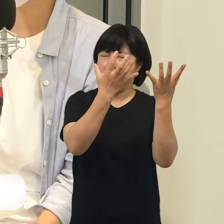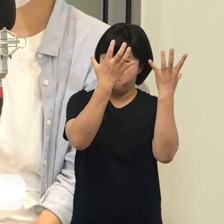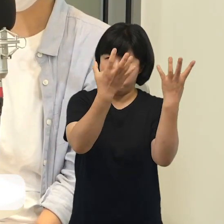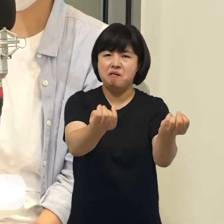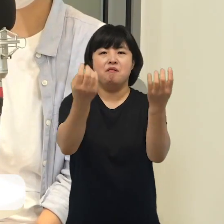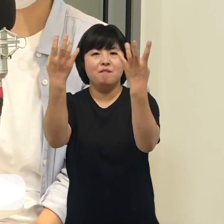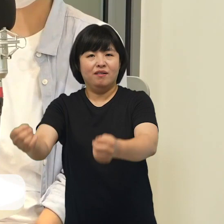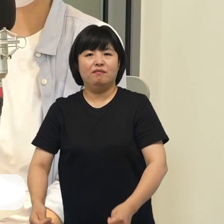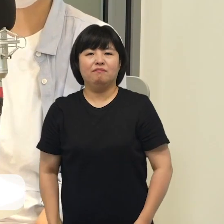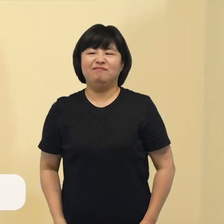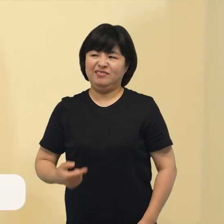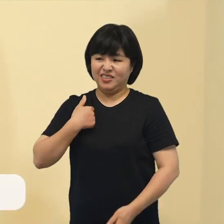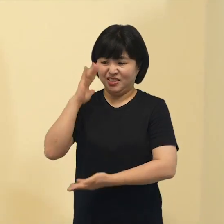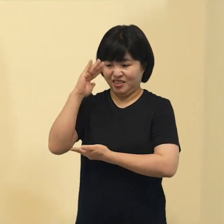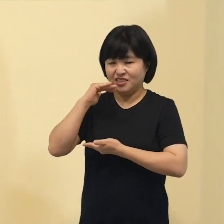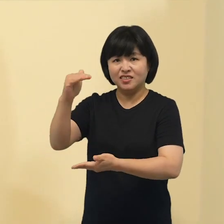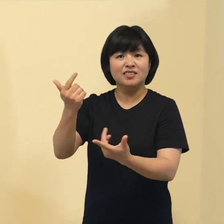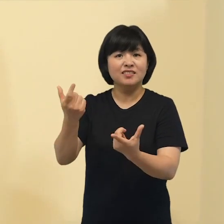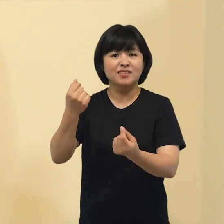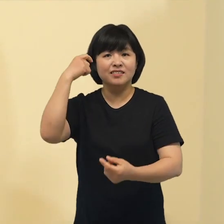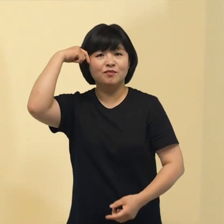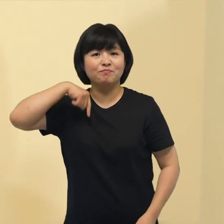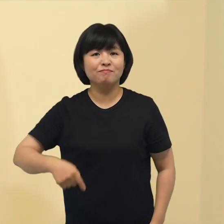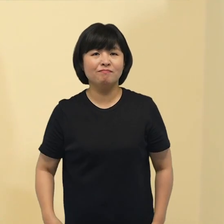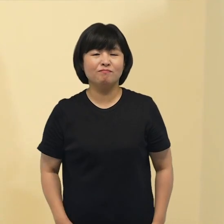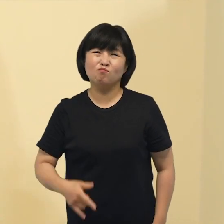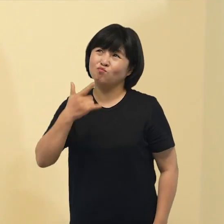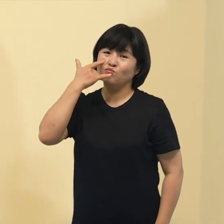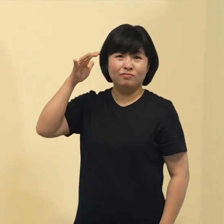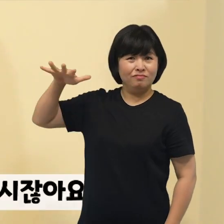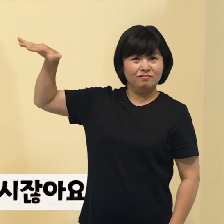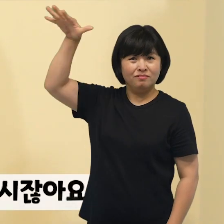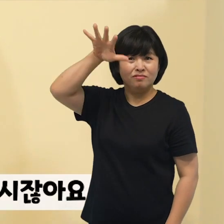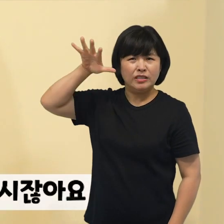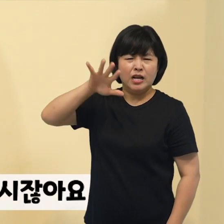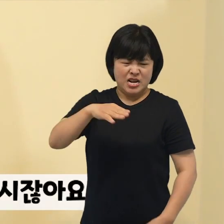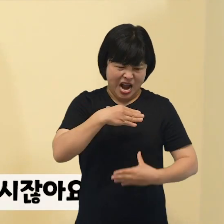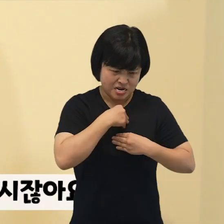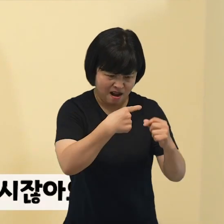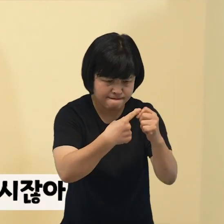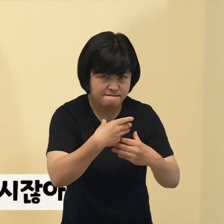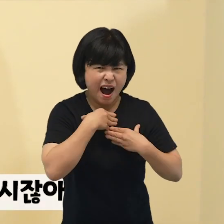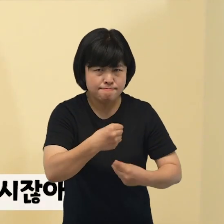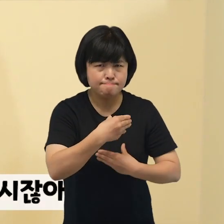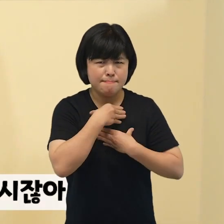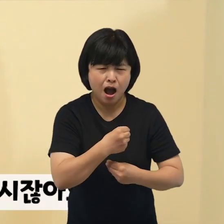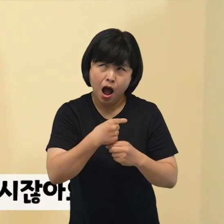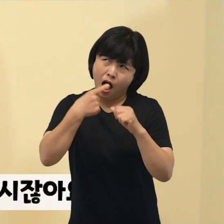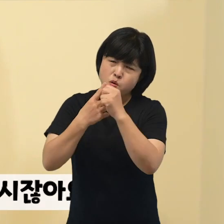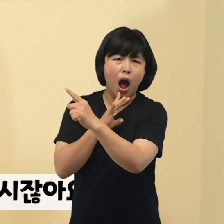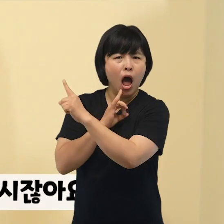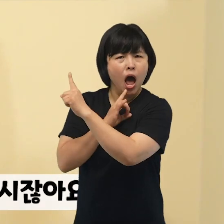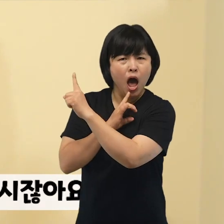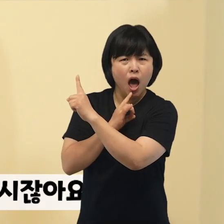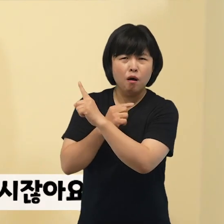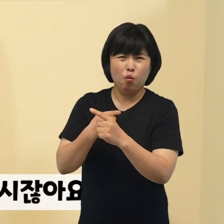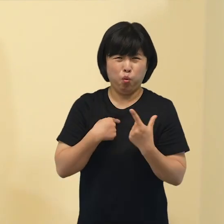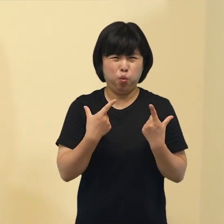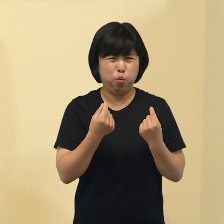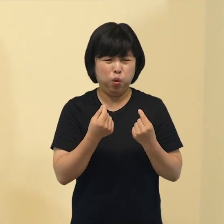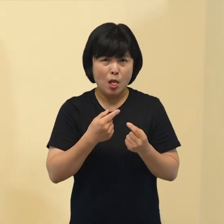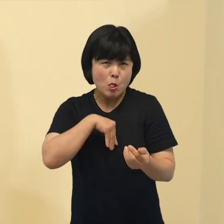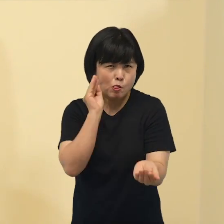많은 것 같더라고요. 맞아요. 딱 제 얘기인 것 같아요. 약간 부모님 세대는 안정적인 걸 조금 더 추구를 하시잖아요.